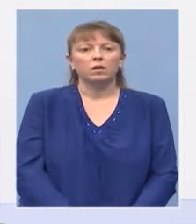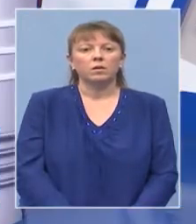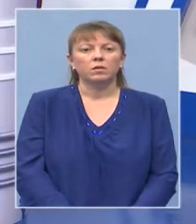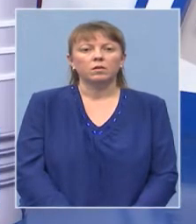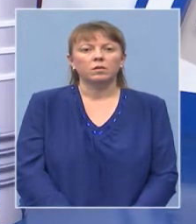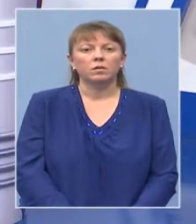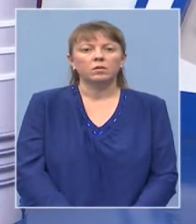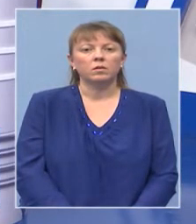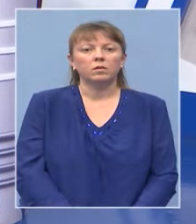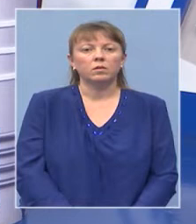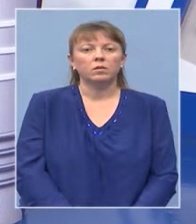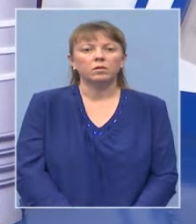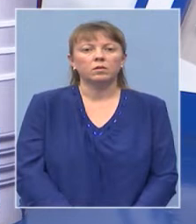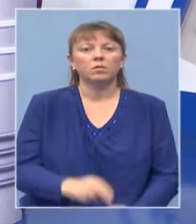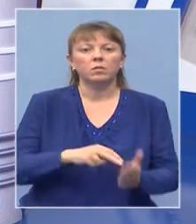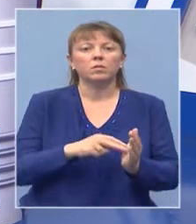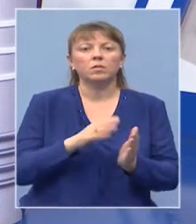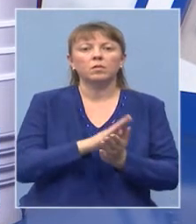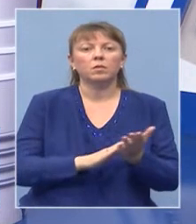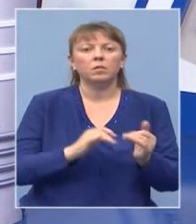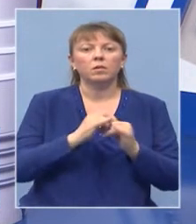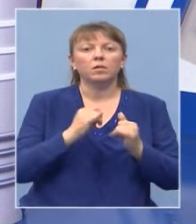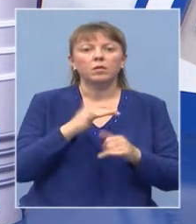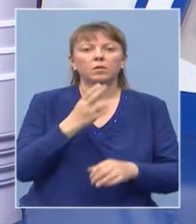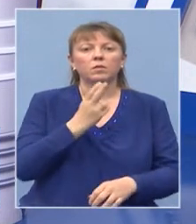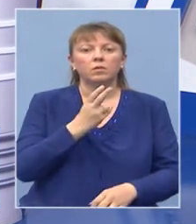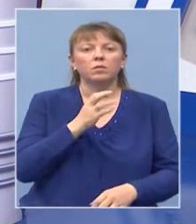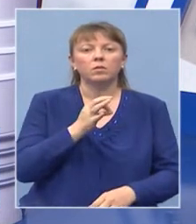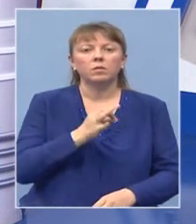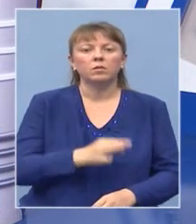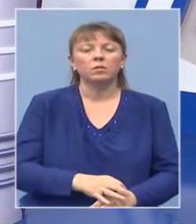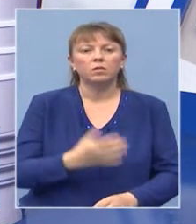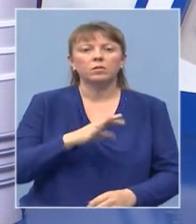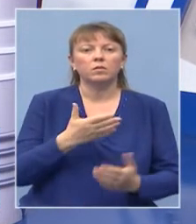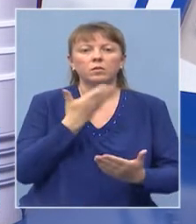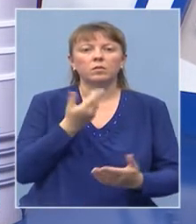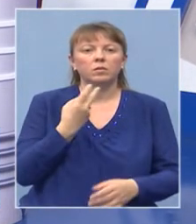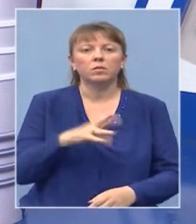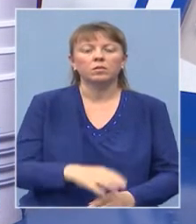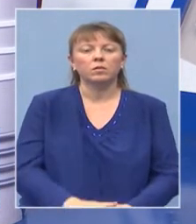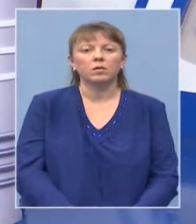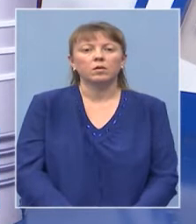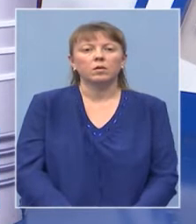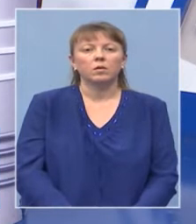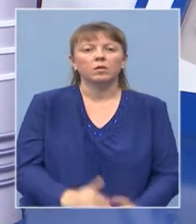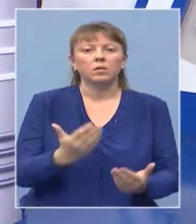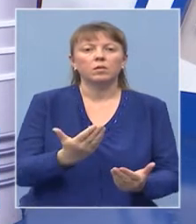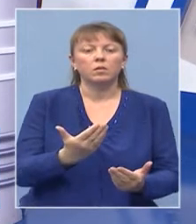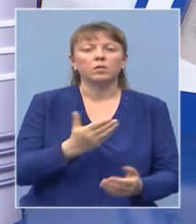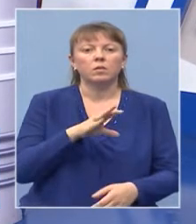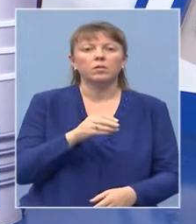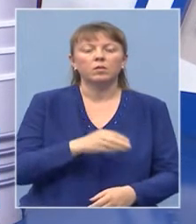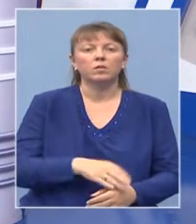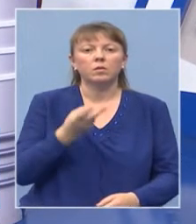В целом, планируется ли в дальнейшем расширение сети ЦОНов, или уже в этом нет необходимости? Сейчас электронные, да, основная